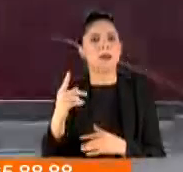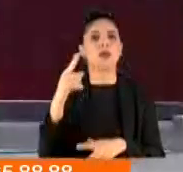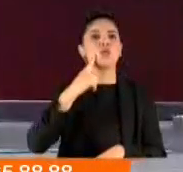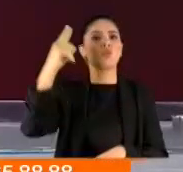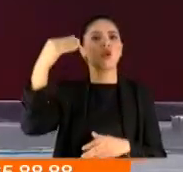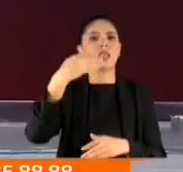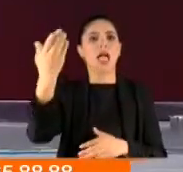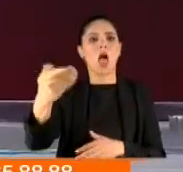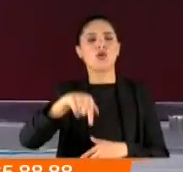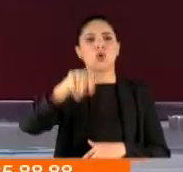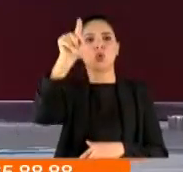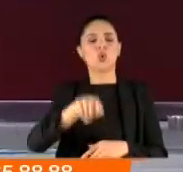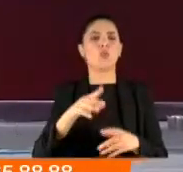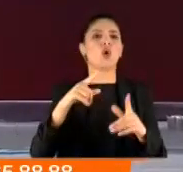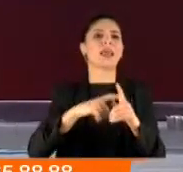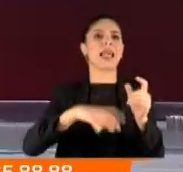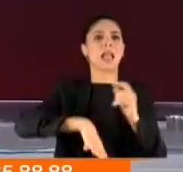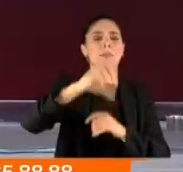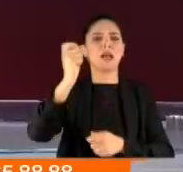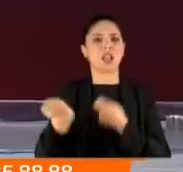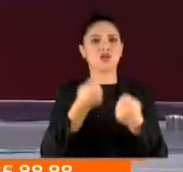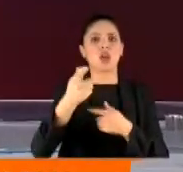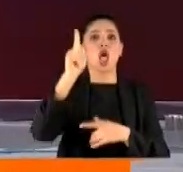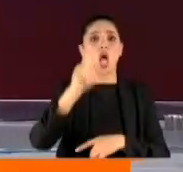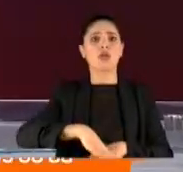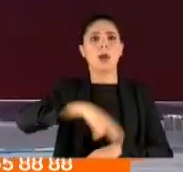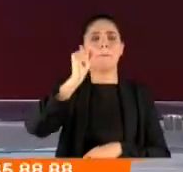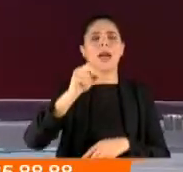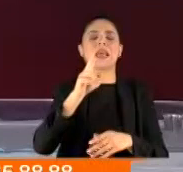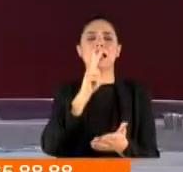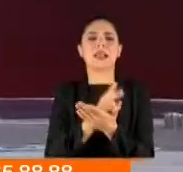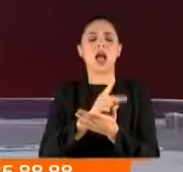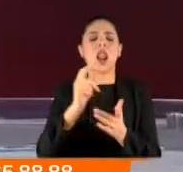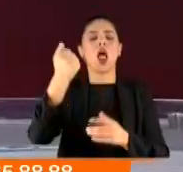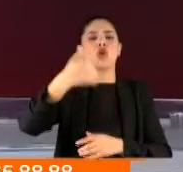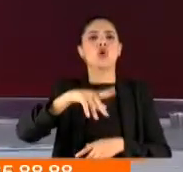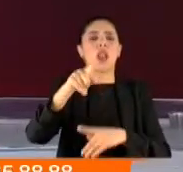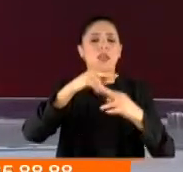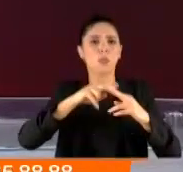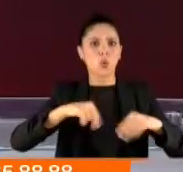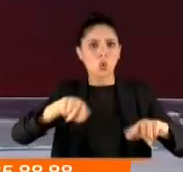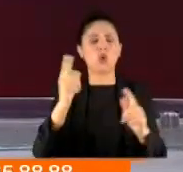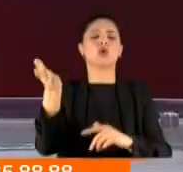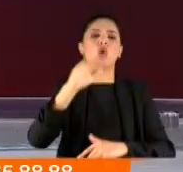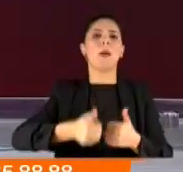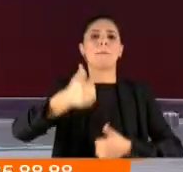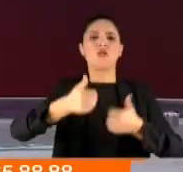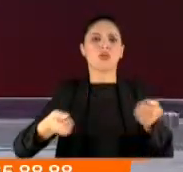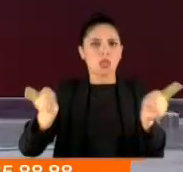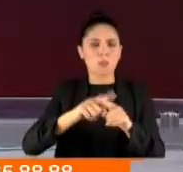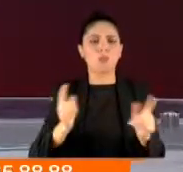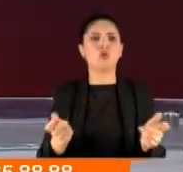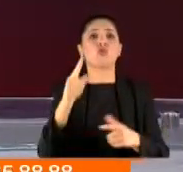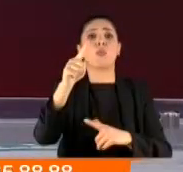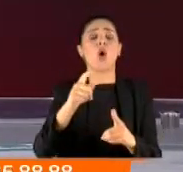Cumhurbaşkanı Erdoğan bugün gün boyu genel merkezde mesaideydi. Önce Merkez Karar Yönetim Kurulu'nu topladı. Ardından da kurmaylarıyla bir araya geldi. Toplantının ardından